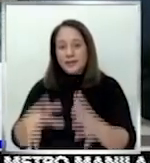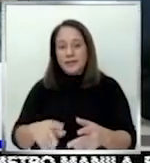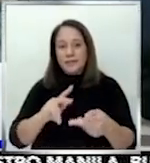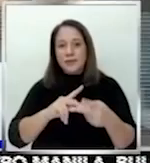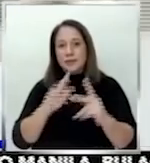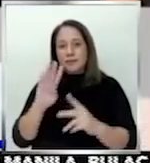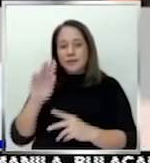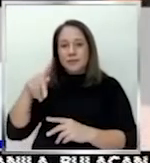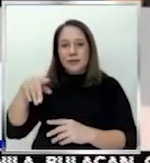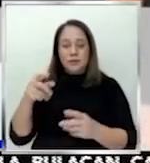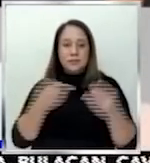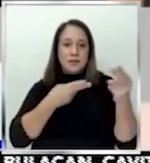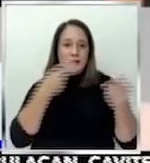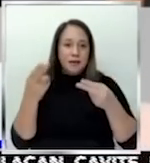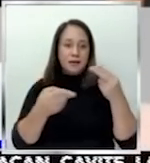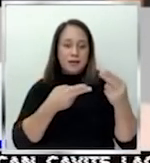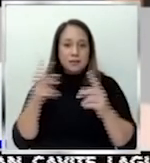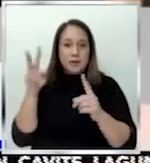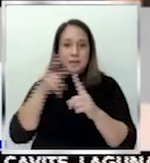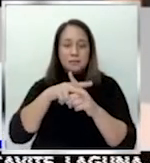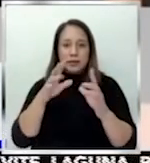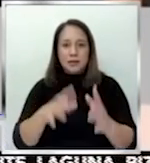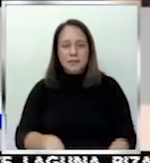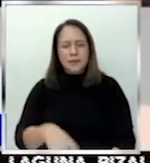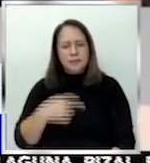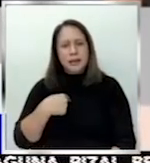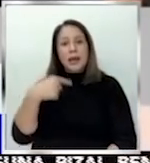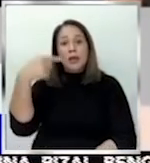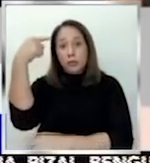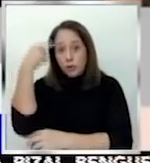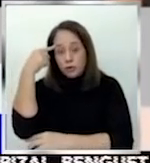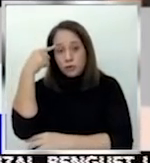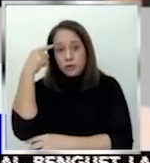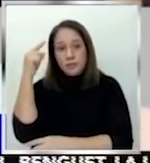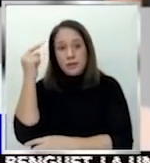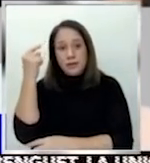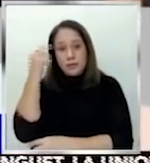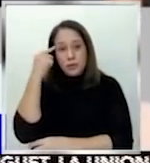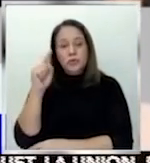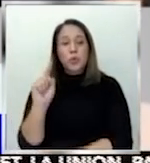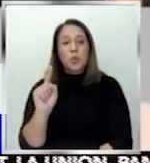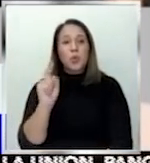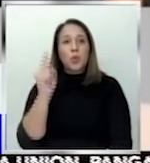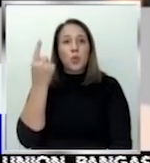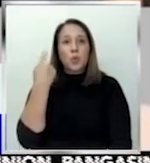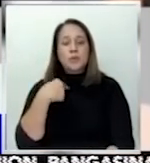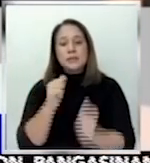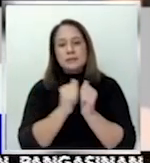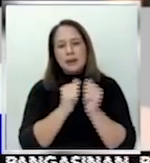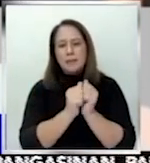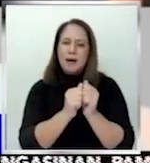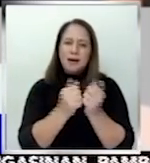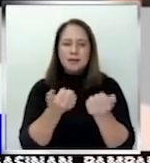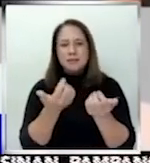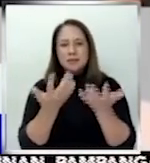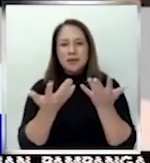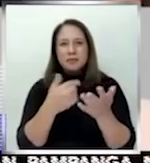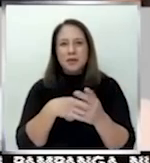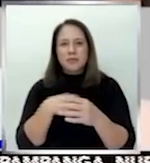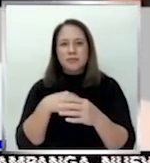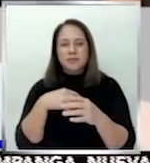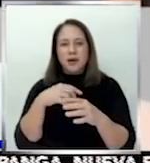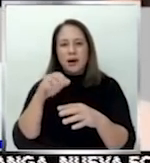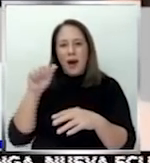ng mga aplikante. Well, I thought at first na he was just trying to accompany his grandchildren.